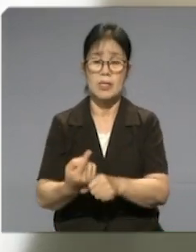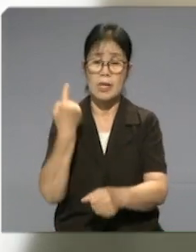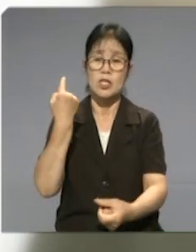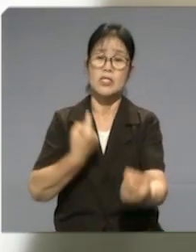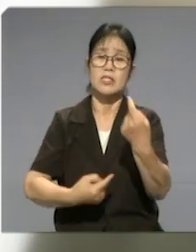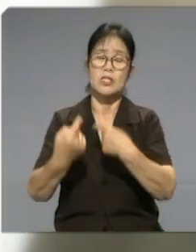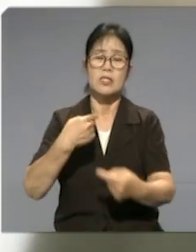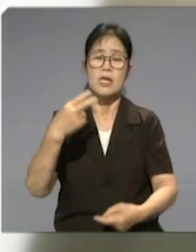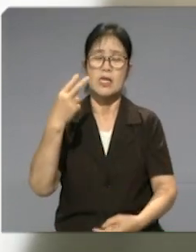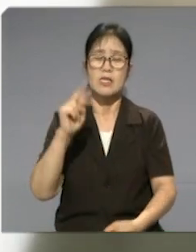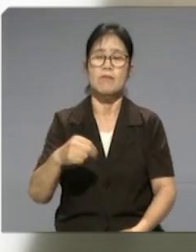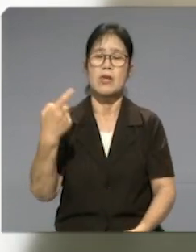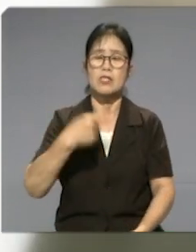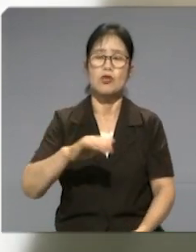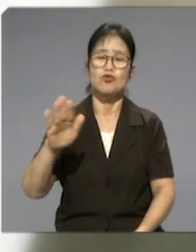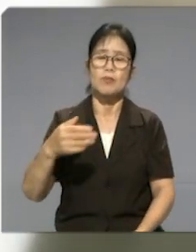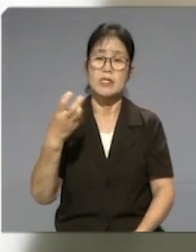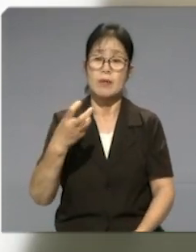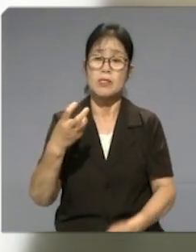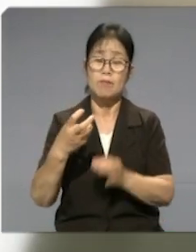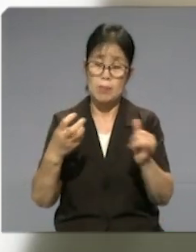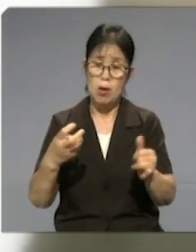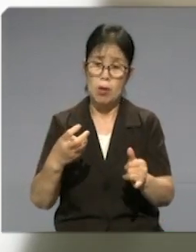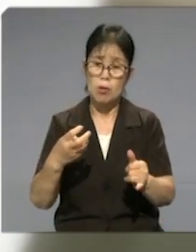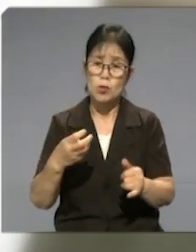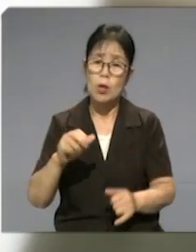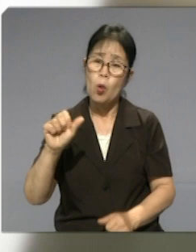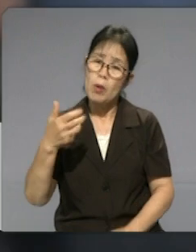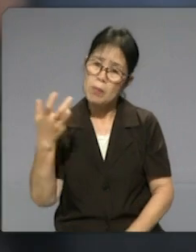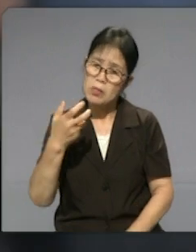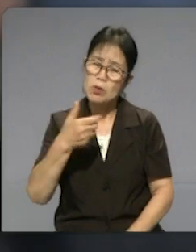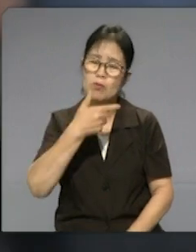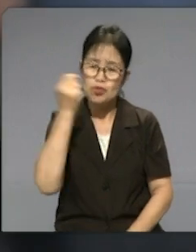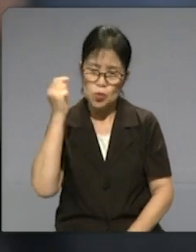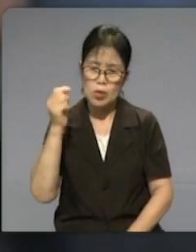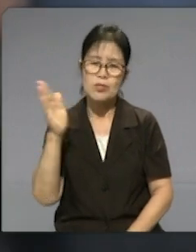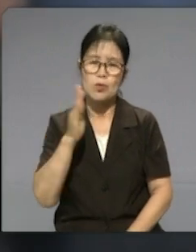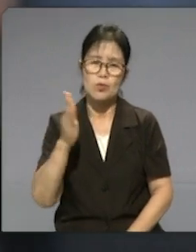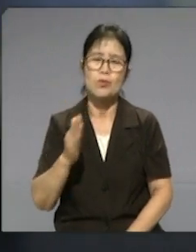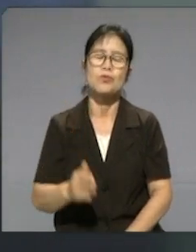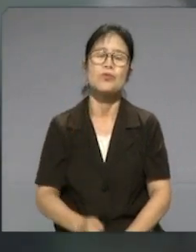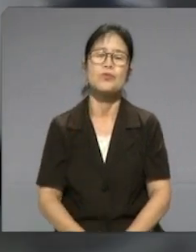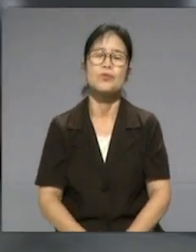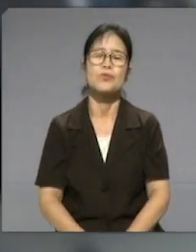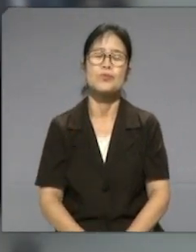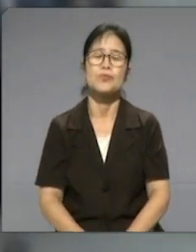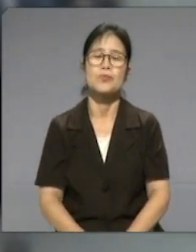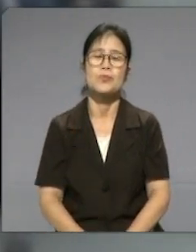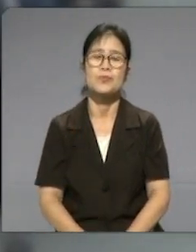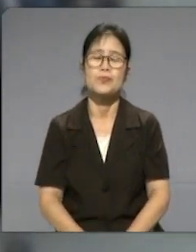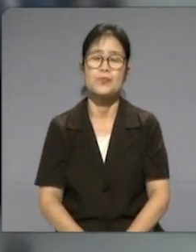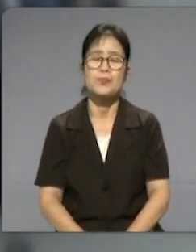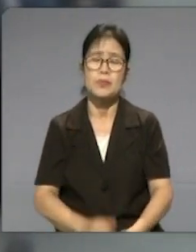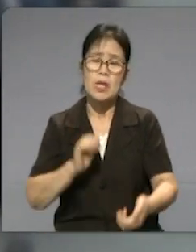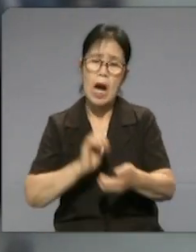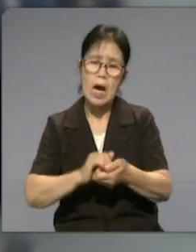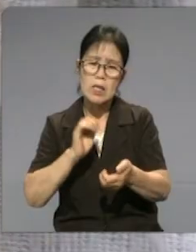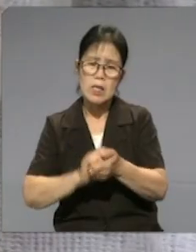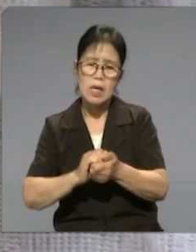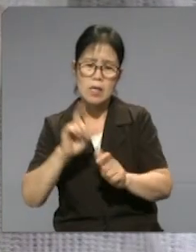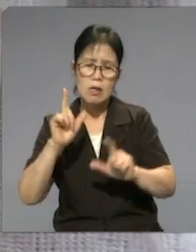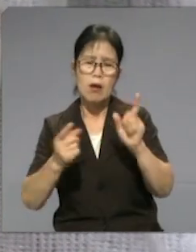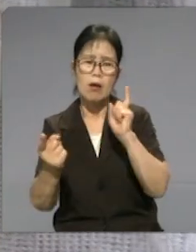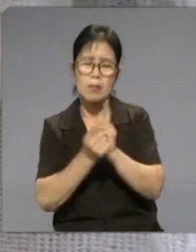신청자 21,930명에 불과 580명 모자란 수준으로 늘었습니다. 한계 상황에